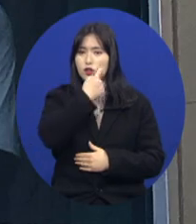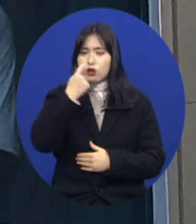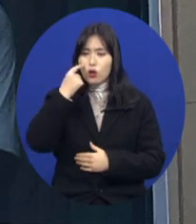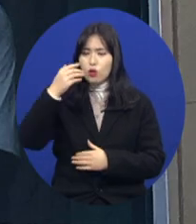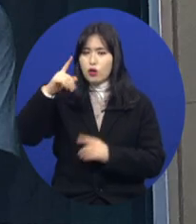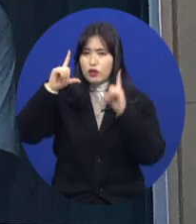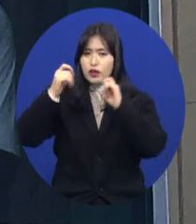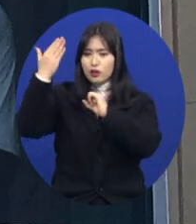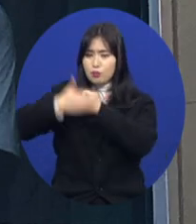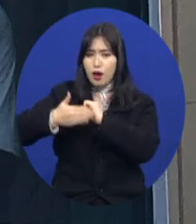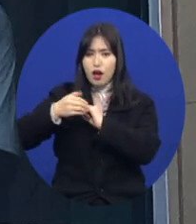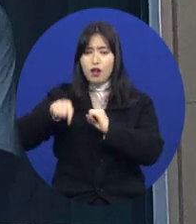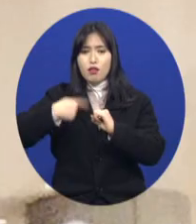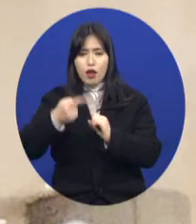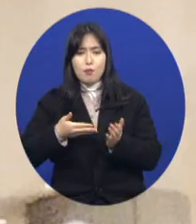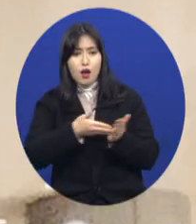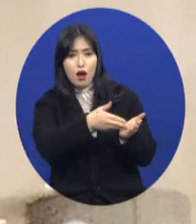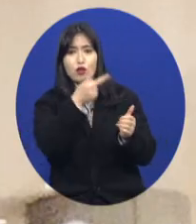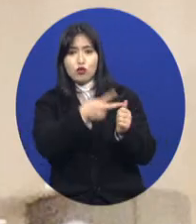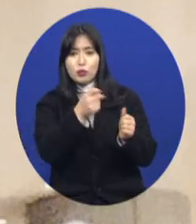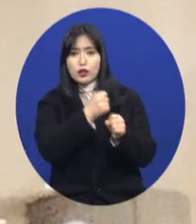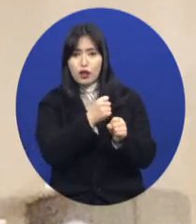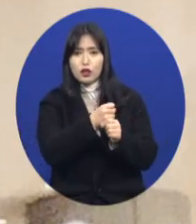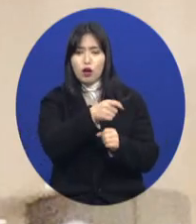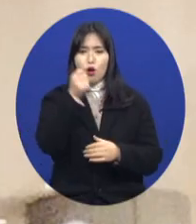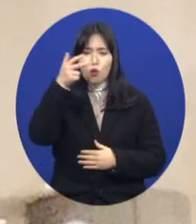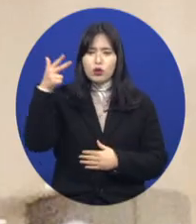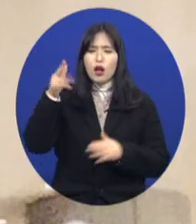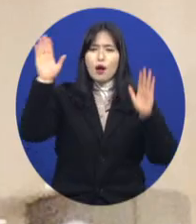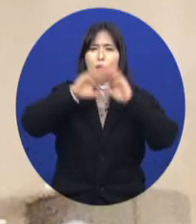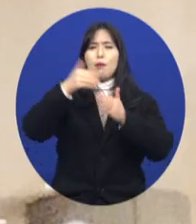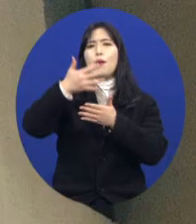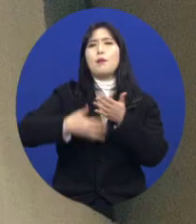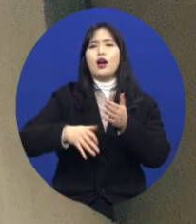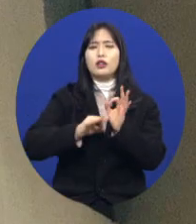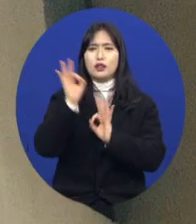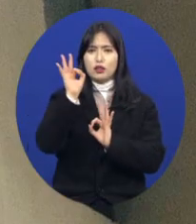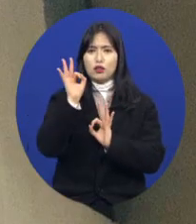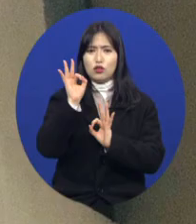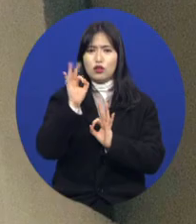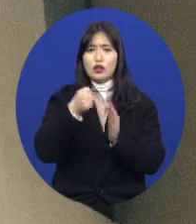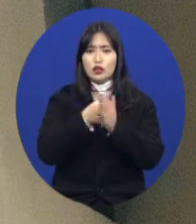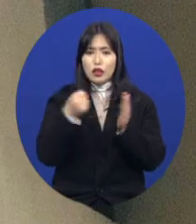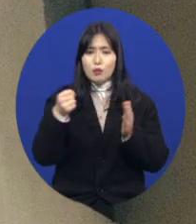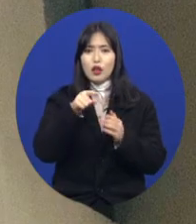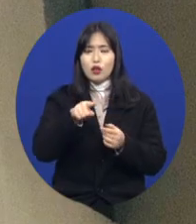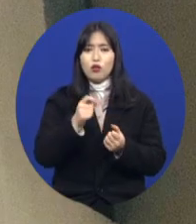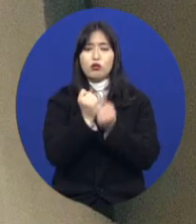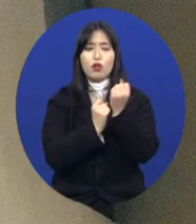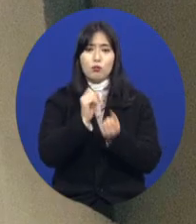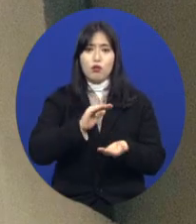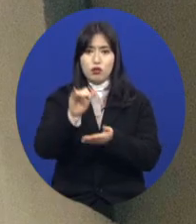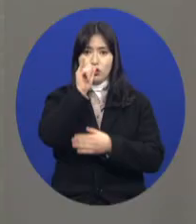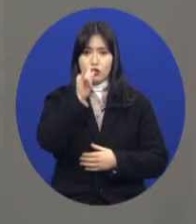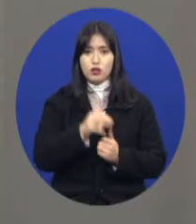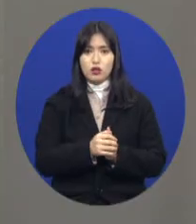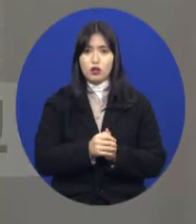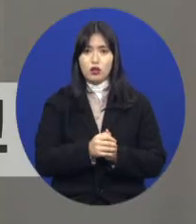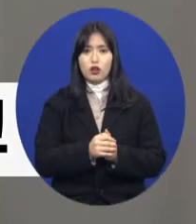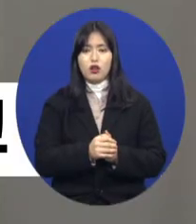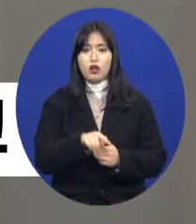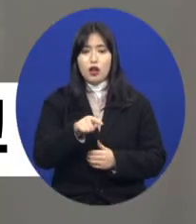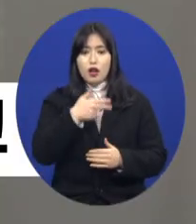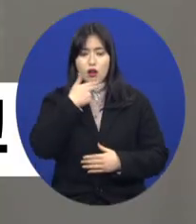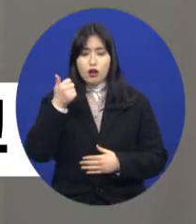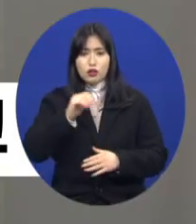찍어 두번째로 항의하자 호텔 측은 실수 로 밤에 블라인드를 내리지 않았을 뿐이라고 해명했습니다 ac 가 낮을 도